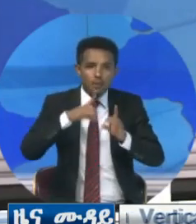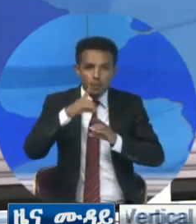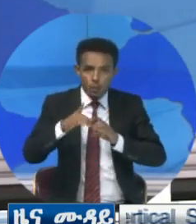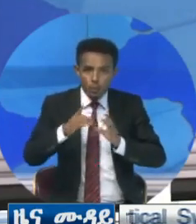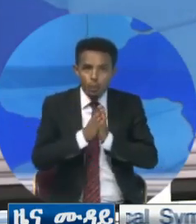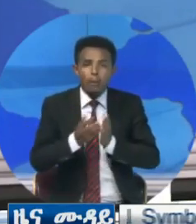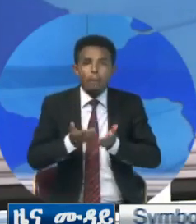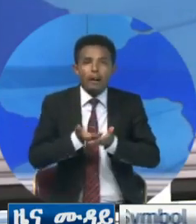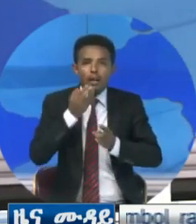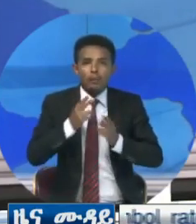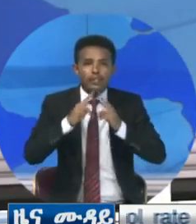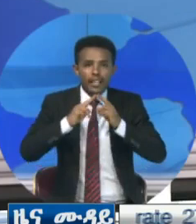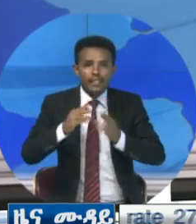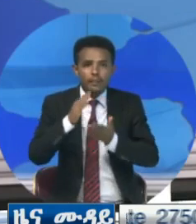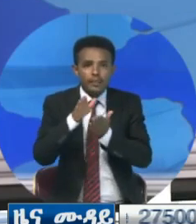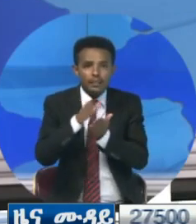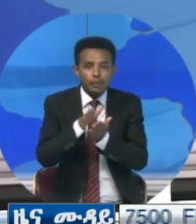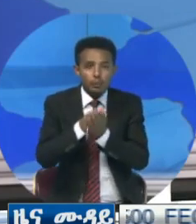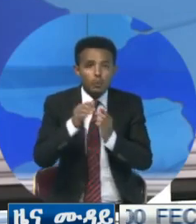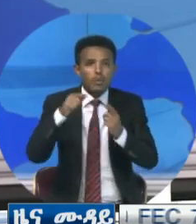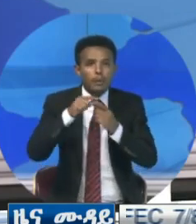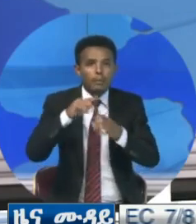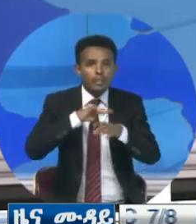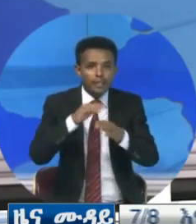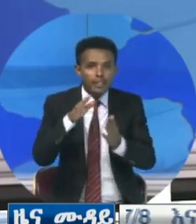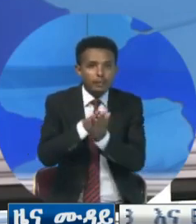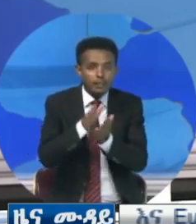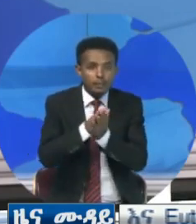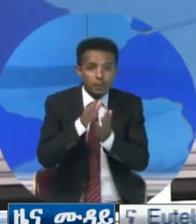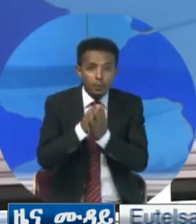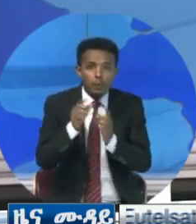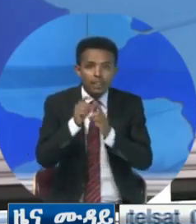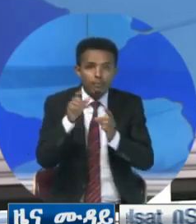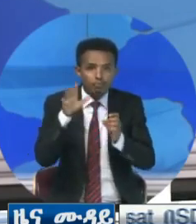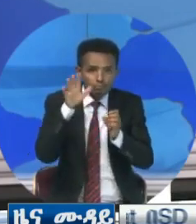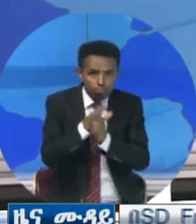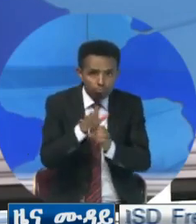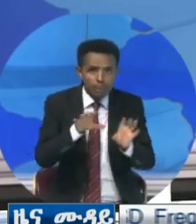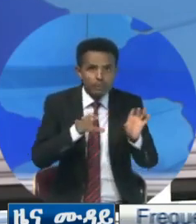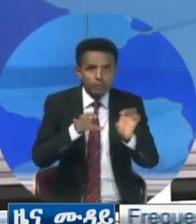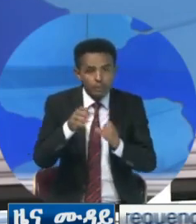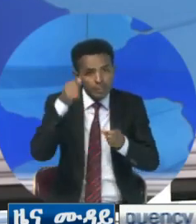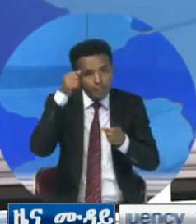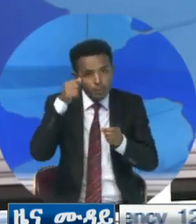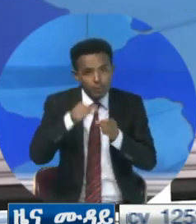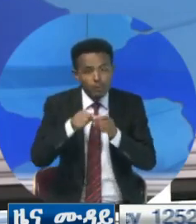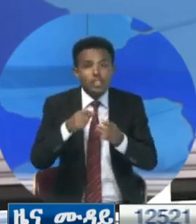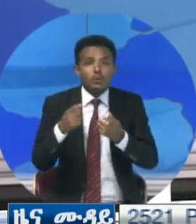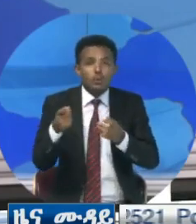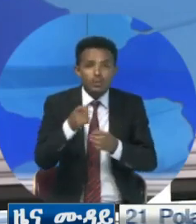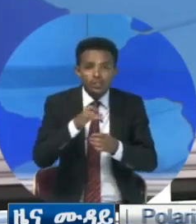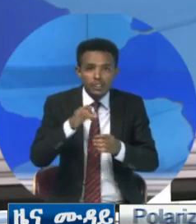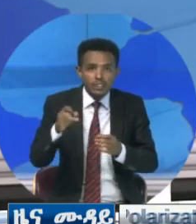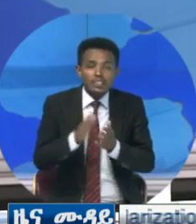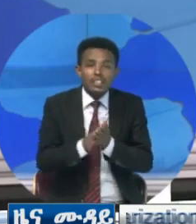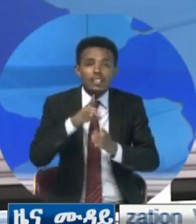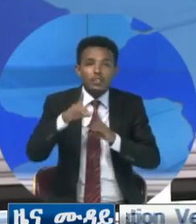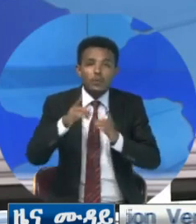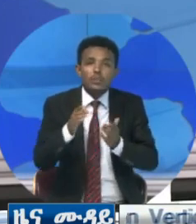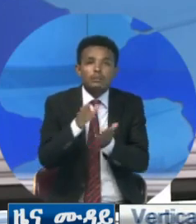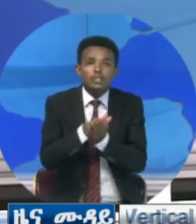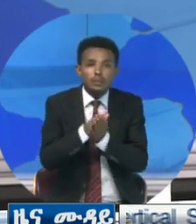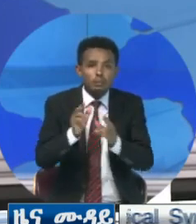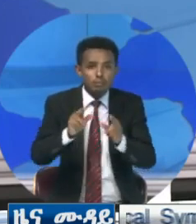ትምህርት ቤቶችን ወደ መደበኛ ትምህርት ቤቶች ለመቀየር ቃል መግባታቸው የሚታወስ ነው። ይሁን እንጂ የክልሉ ትምህርት ቢሮ